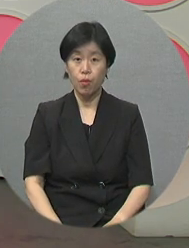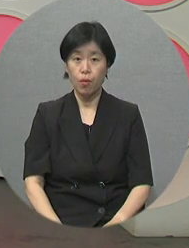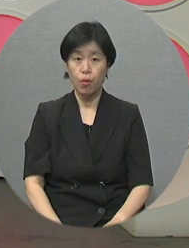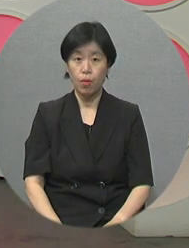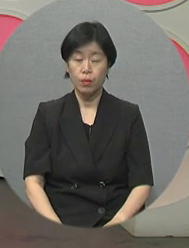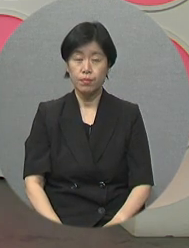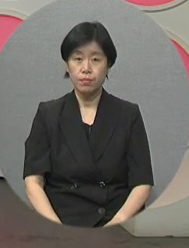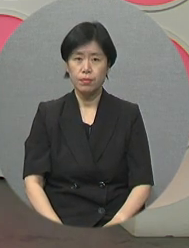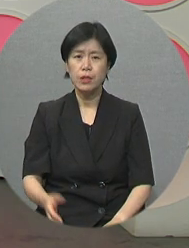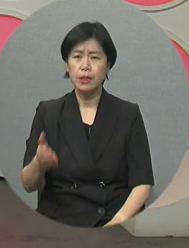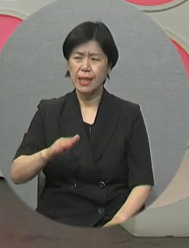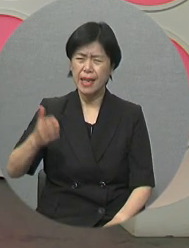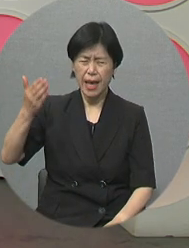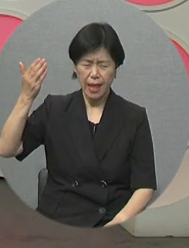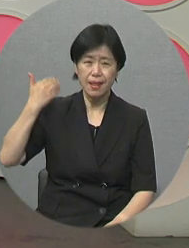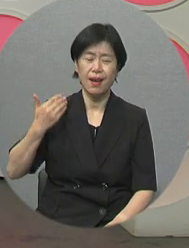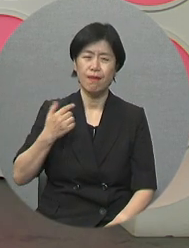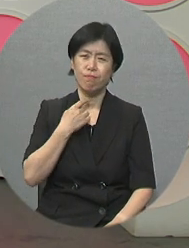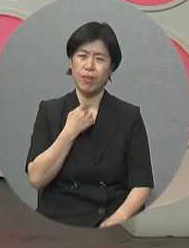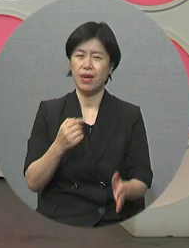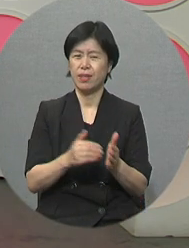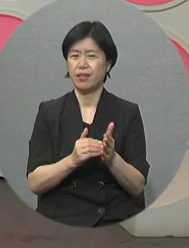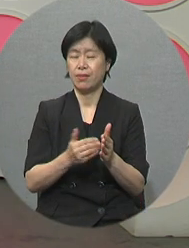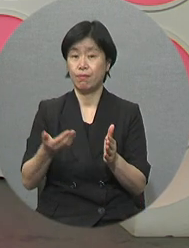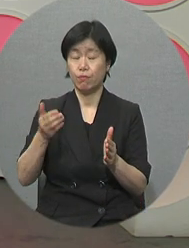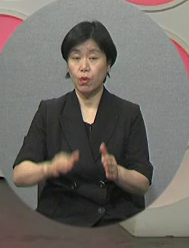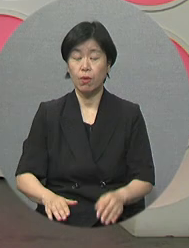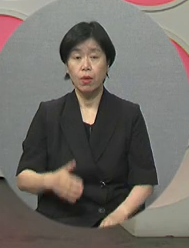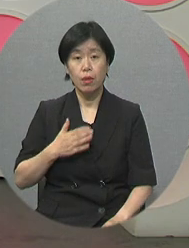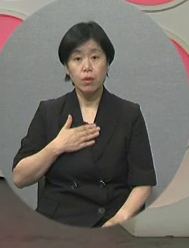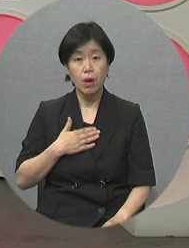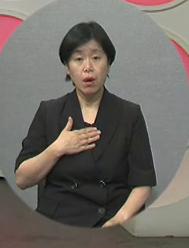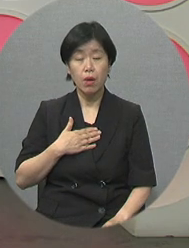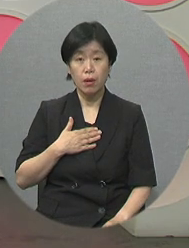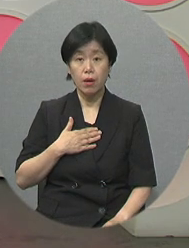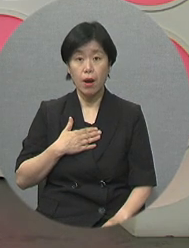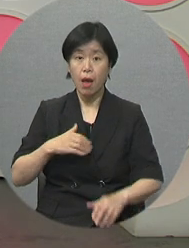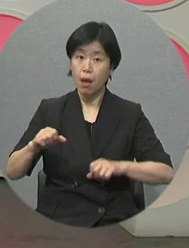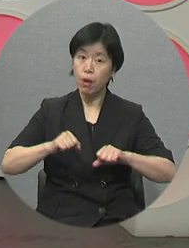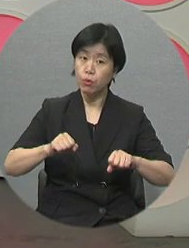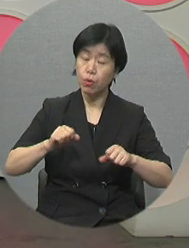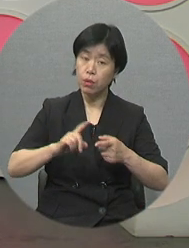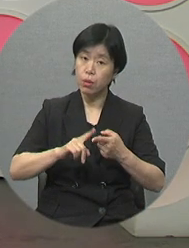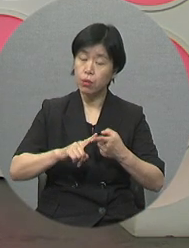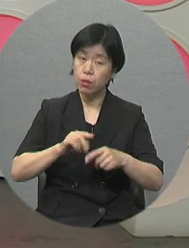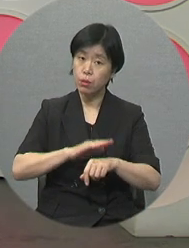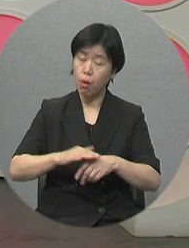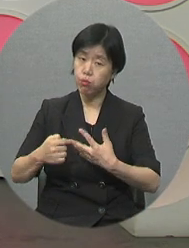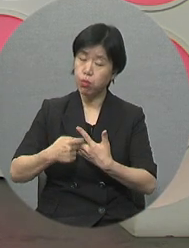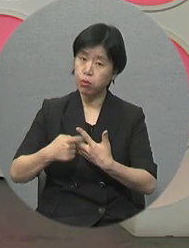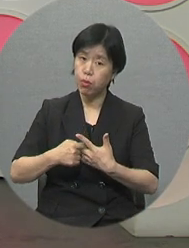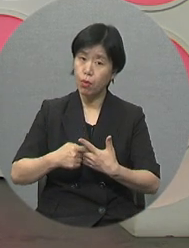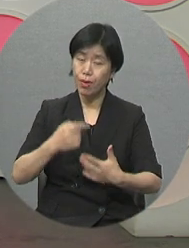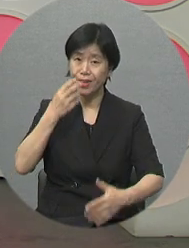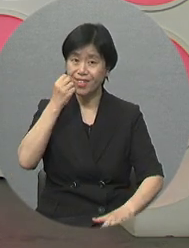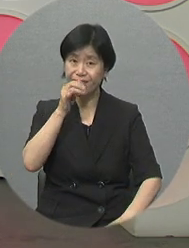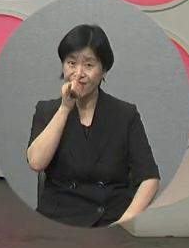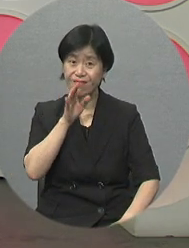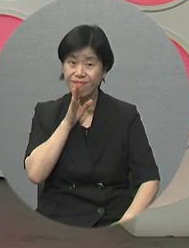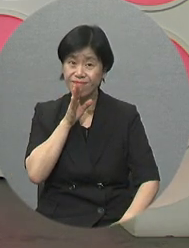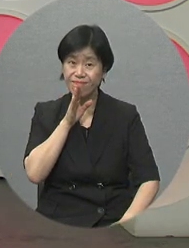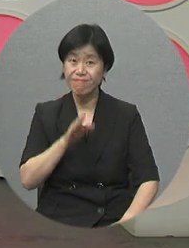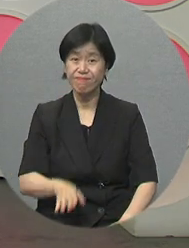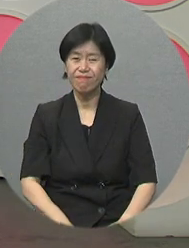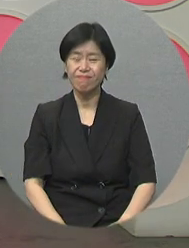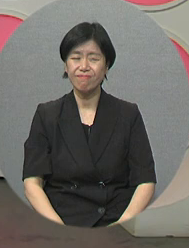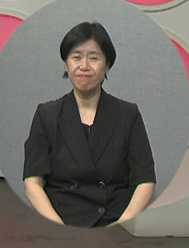30년이 넘었지만 어쨌든 간에 어떻게 동선 파악이 누군가가 이제 그때는 CCTV 없었죠. 없죠. 그 사람이 어떻게 해서 어느 쪽으로